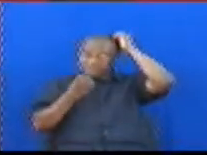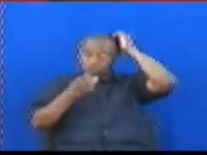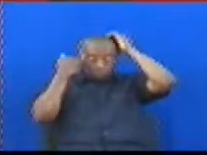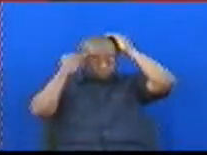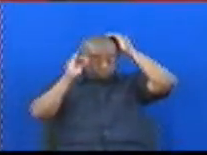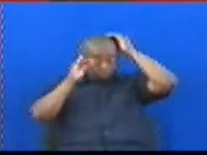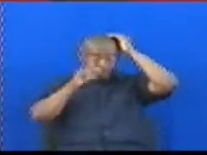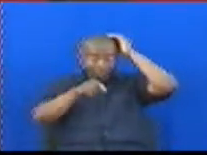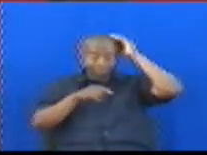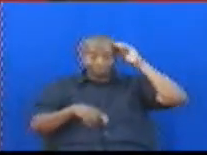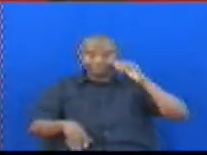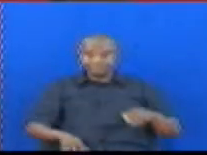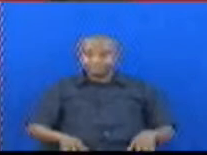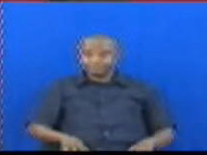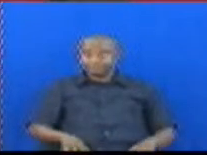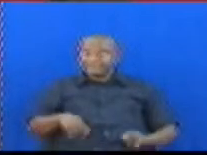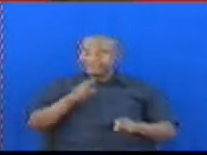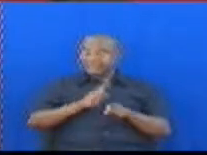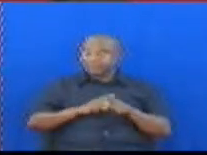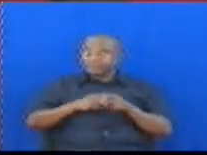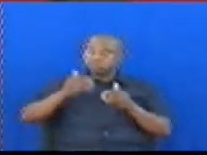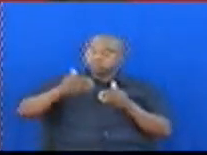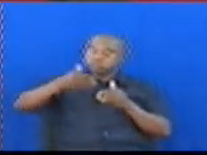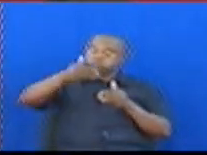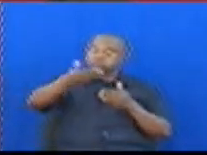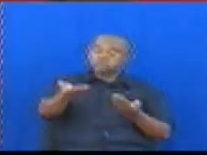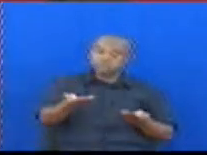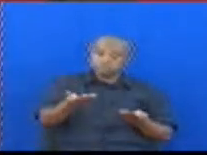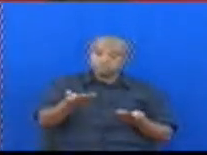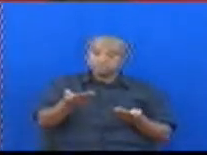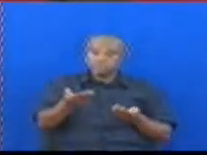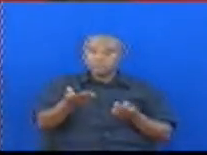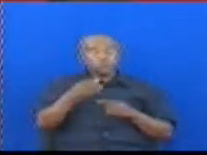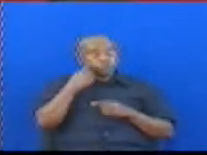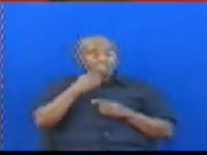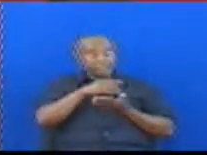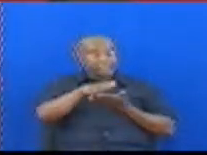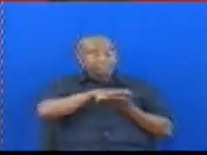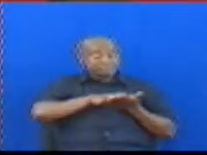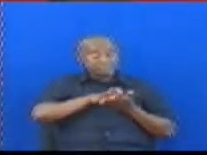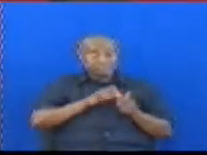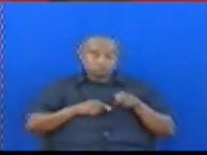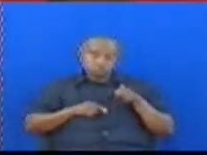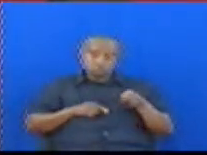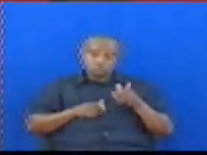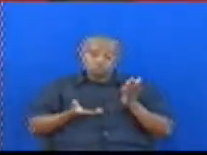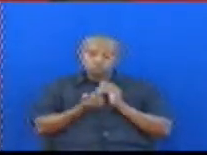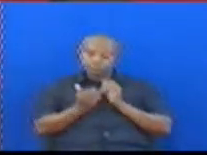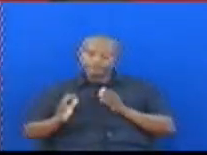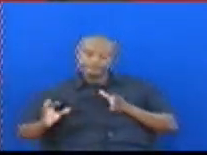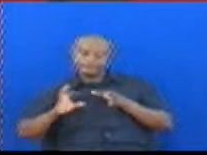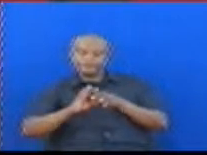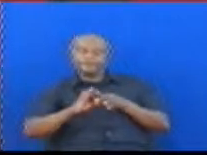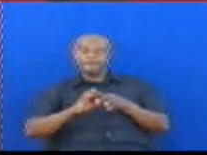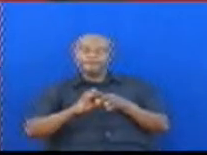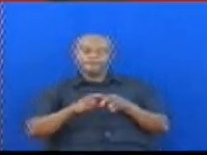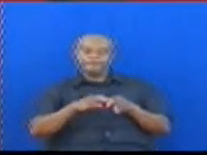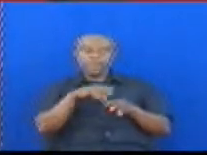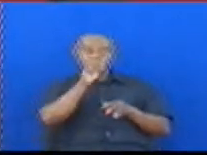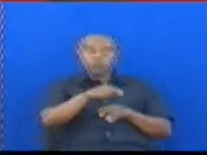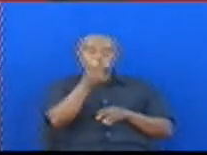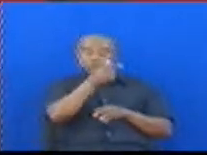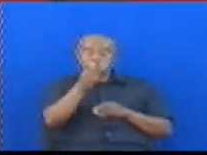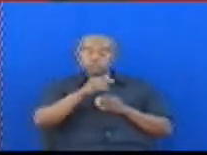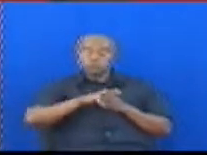Nadhani katika siku zinazofuata, katika msingi ule ule wa kuunganisha Watanzania kwa kutumia lugha